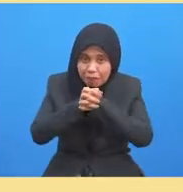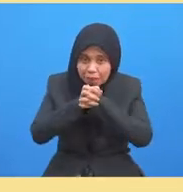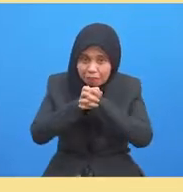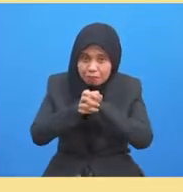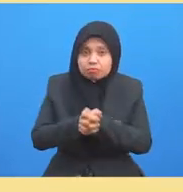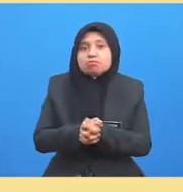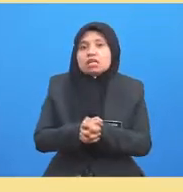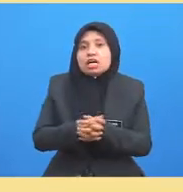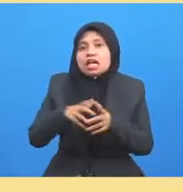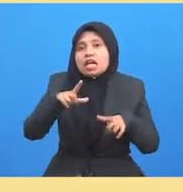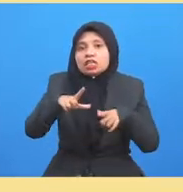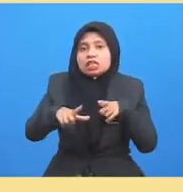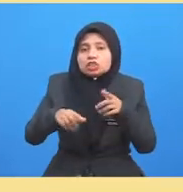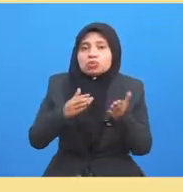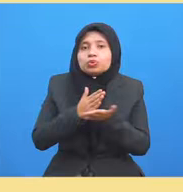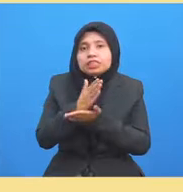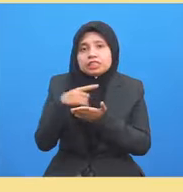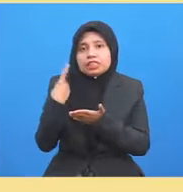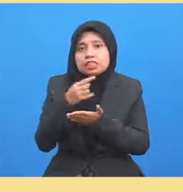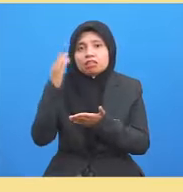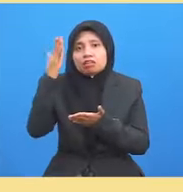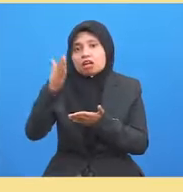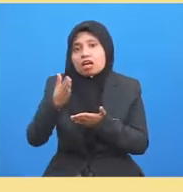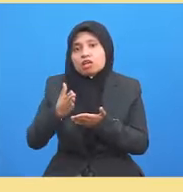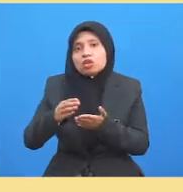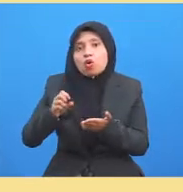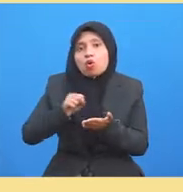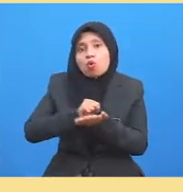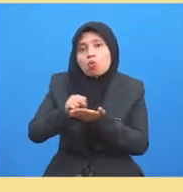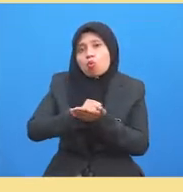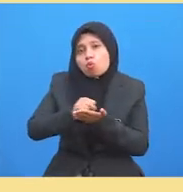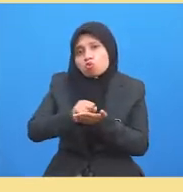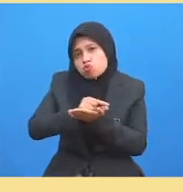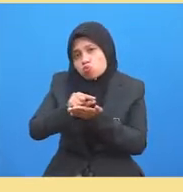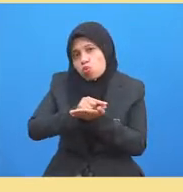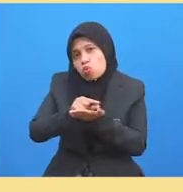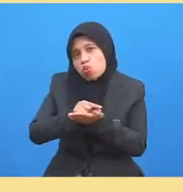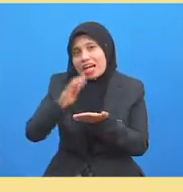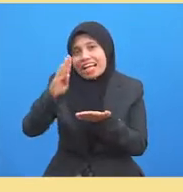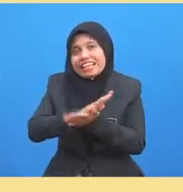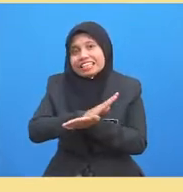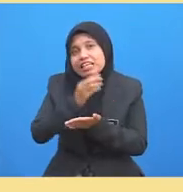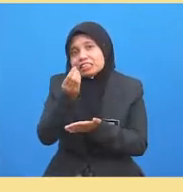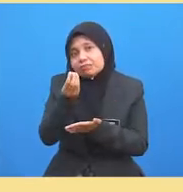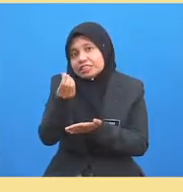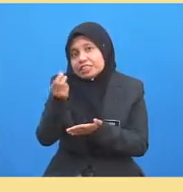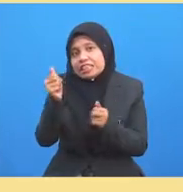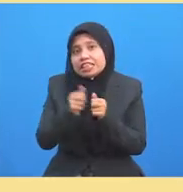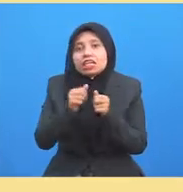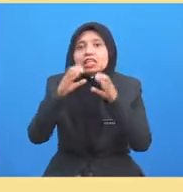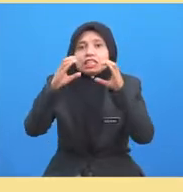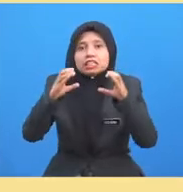kukuh, langkah berikutnya kita akan menggosokkan kertas pasir dengan cara yang betul